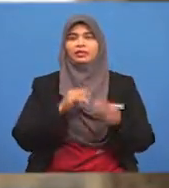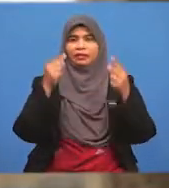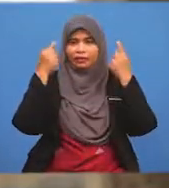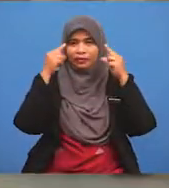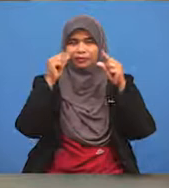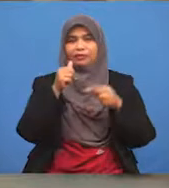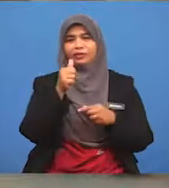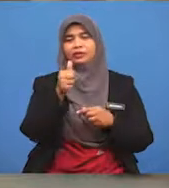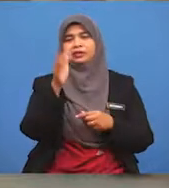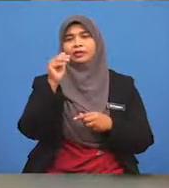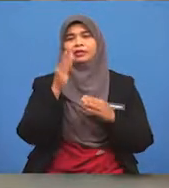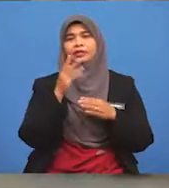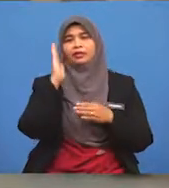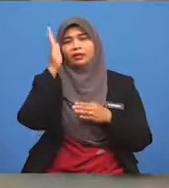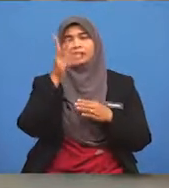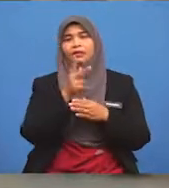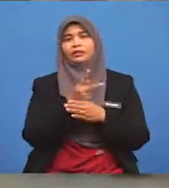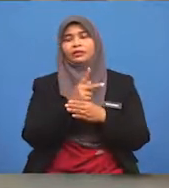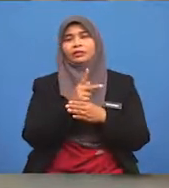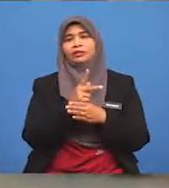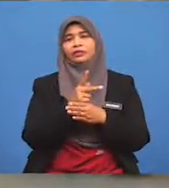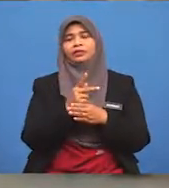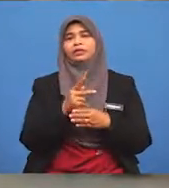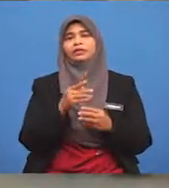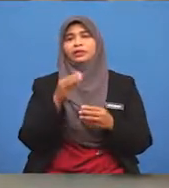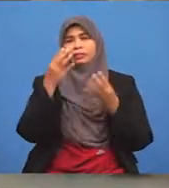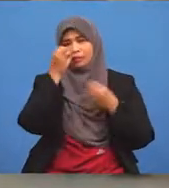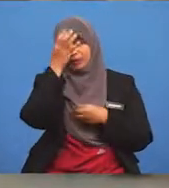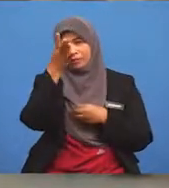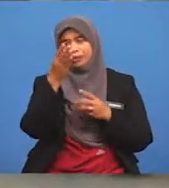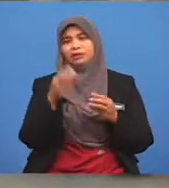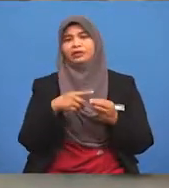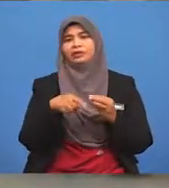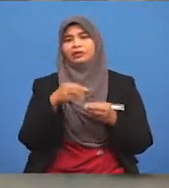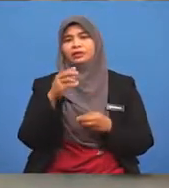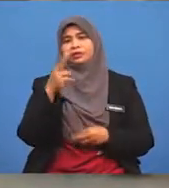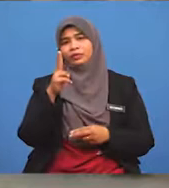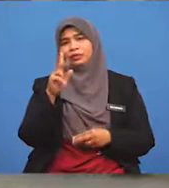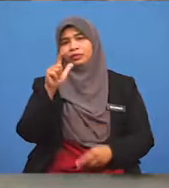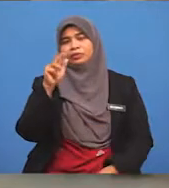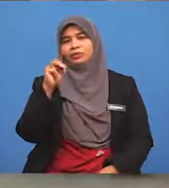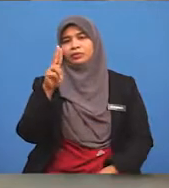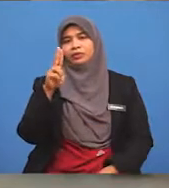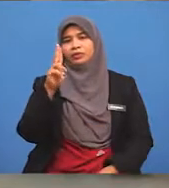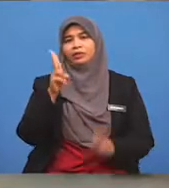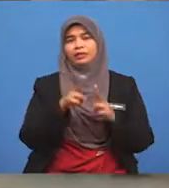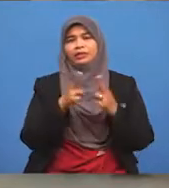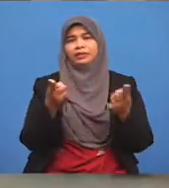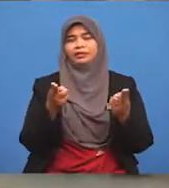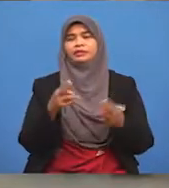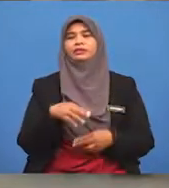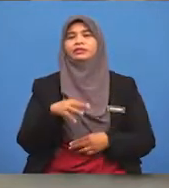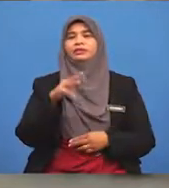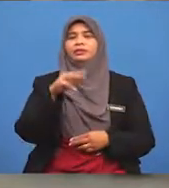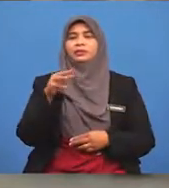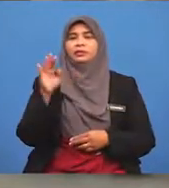akan berkongsi info dan maklumat berkaitan dengan bidang ulumul hadis. Murid-murid yang dihormati